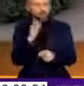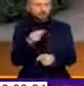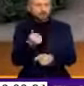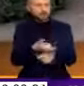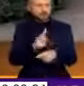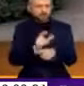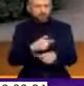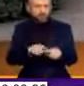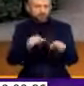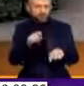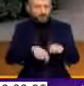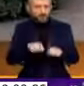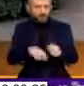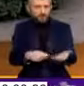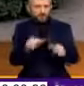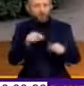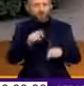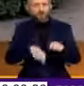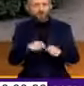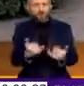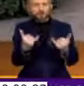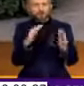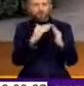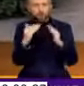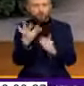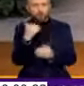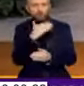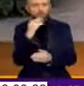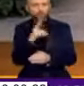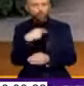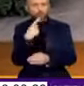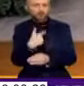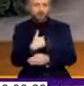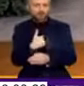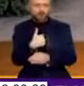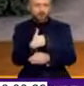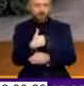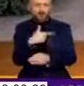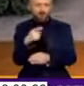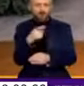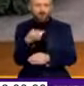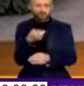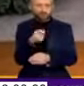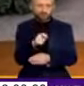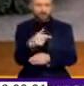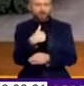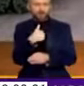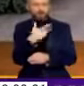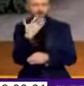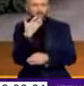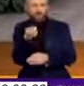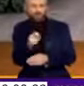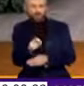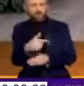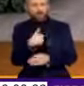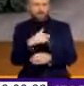набагато так. більше. І це можна перевірити. Можна перевірити в сучасних будинках, коли багато хто каже, що я прикрив собі газ, я прикрив тепло, я